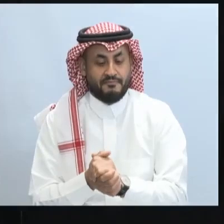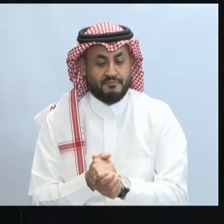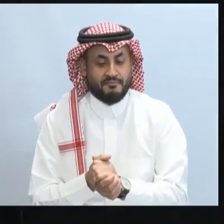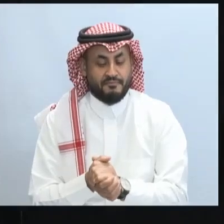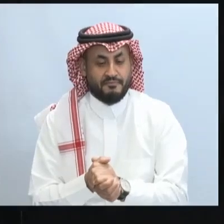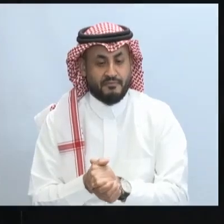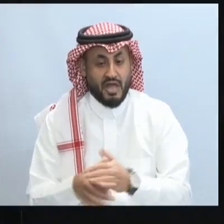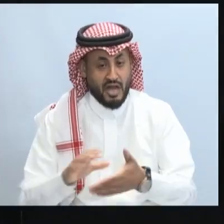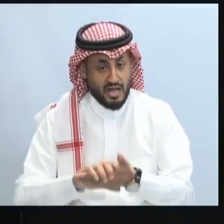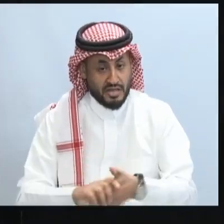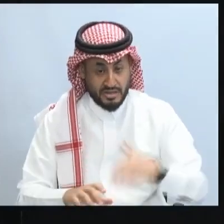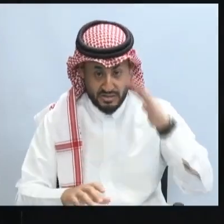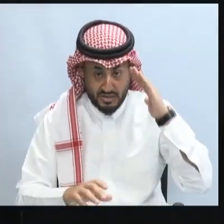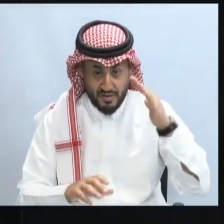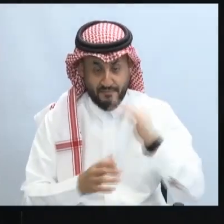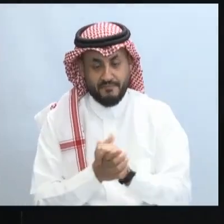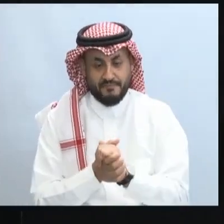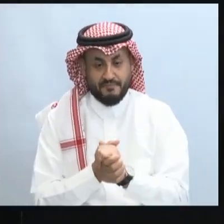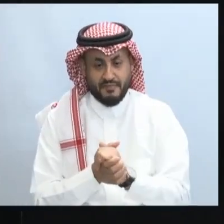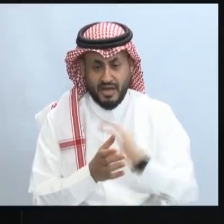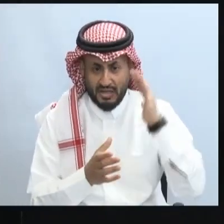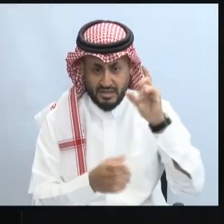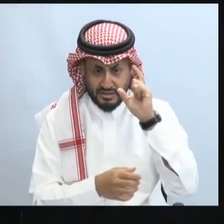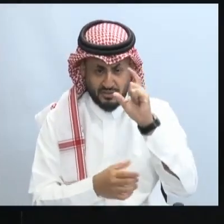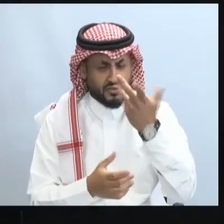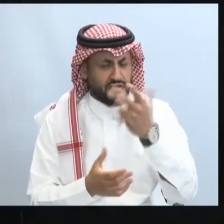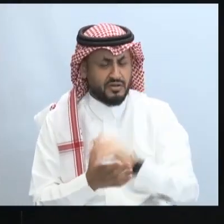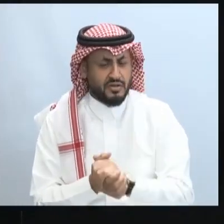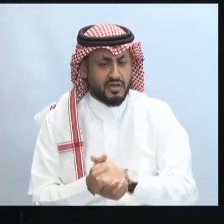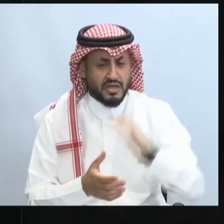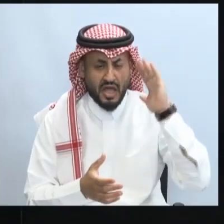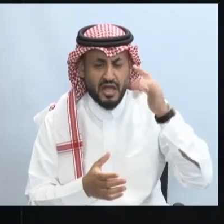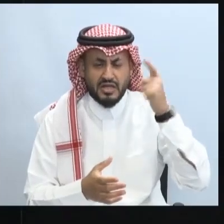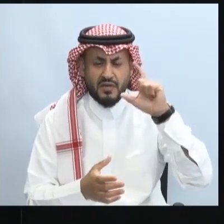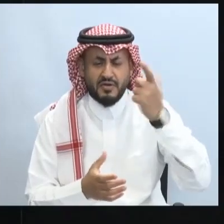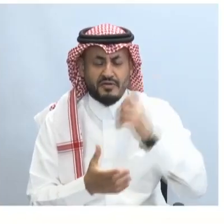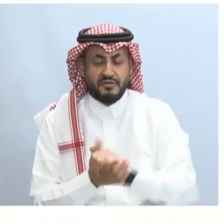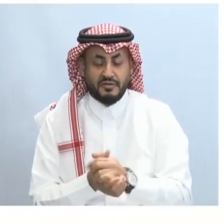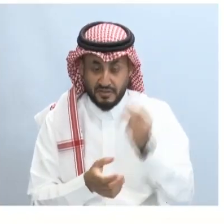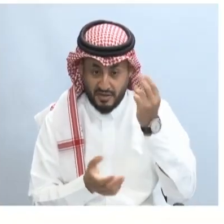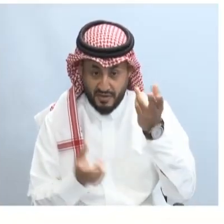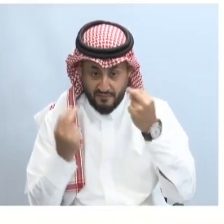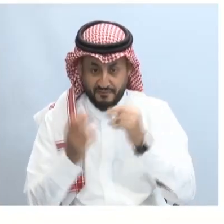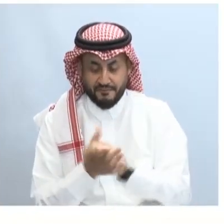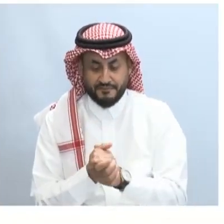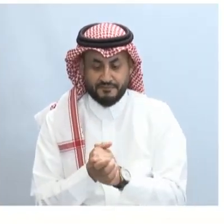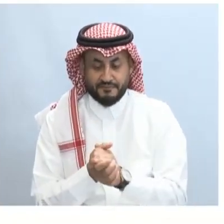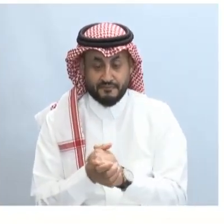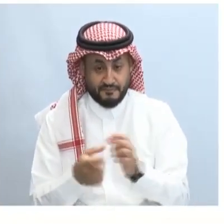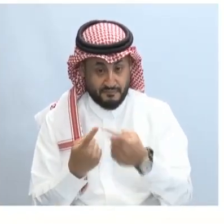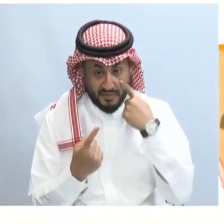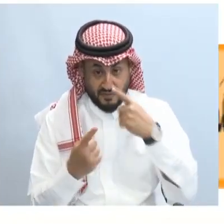والقي عليه التحيه تحيه الاسلام ما تحيه الاسلام سنتعرف على ذلك بعد قليل اذا